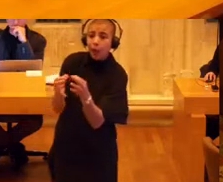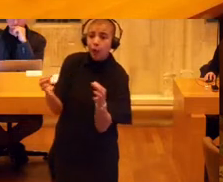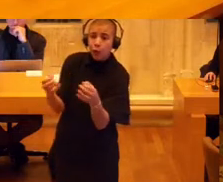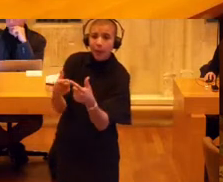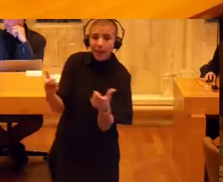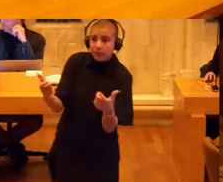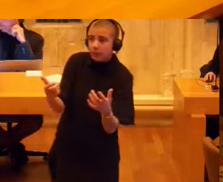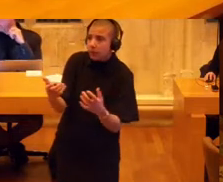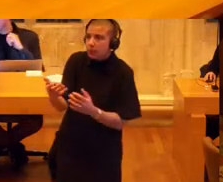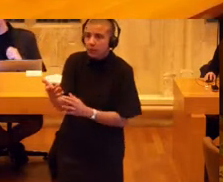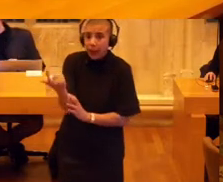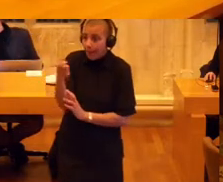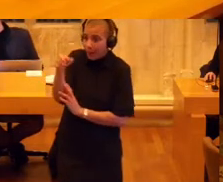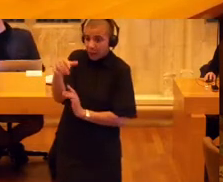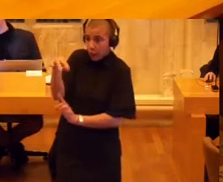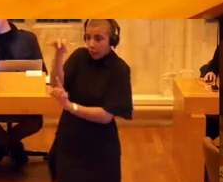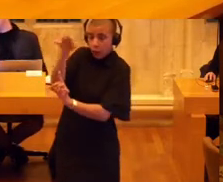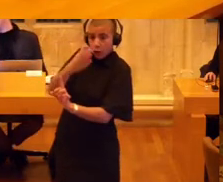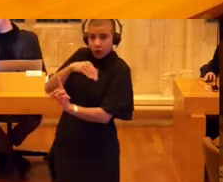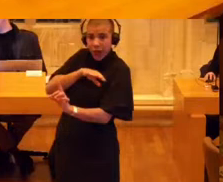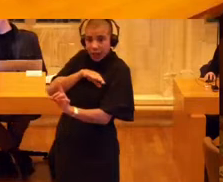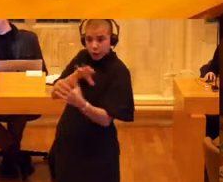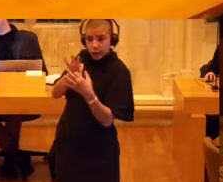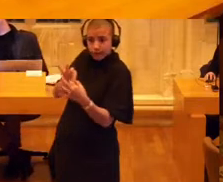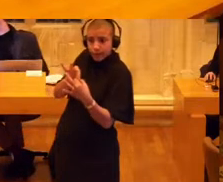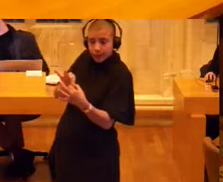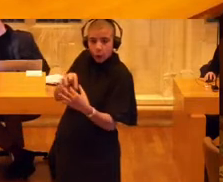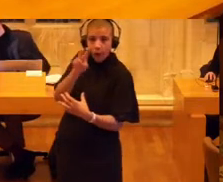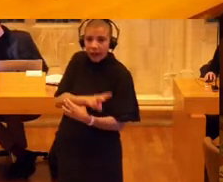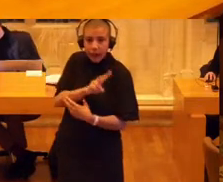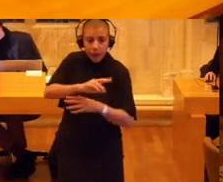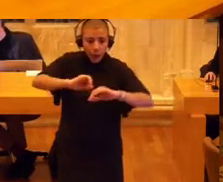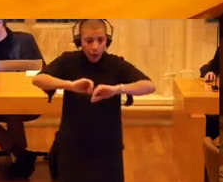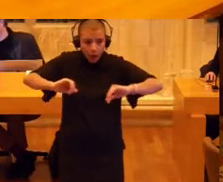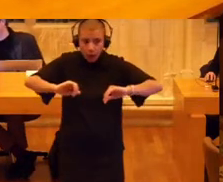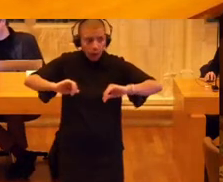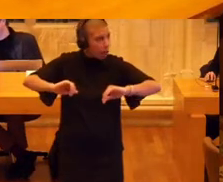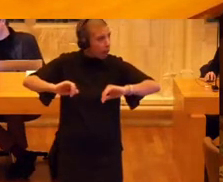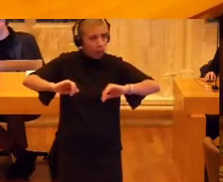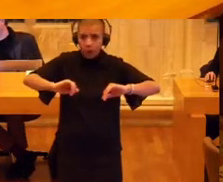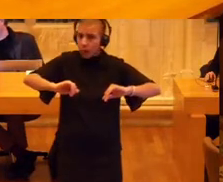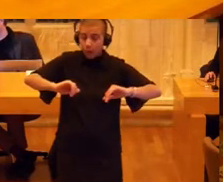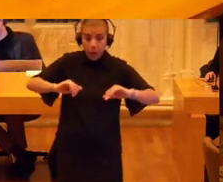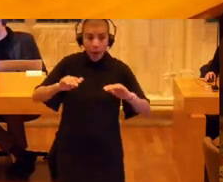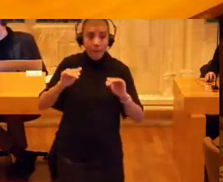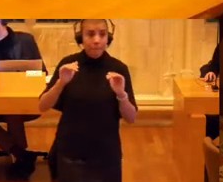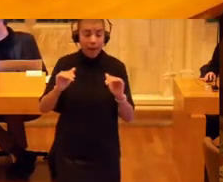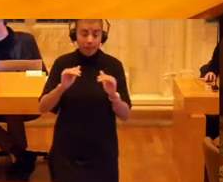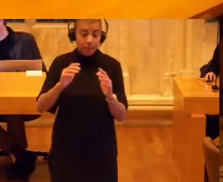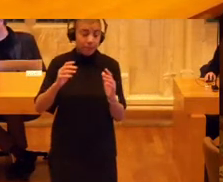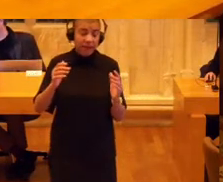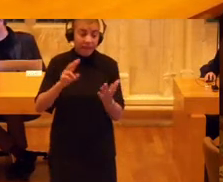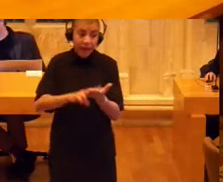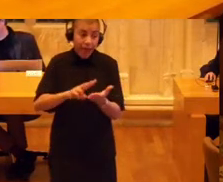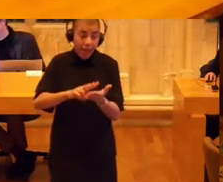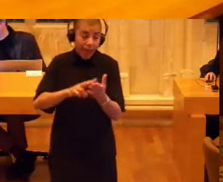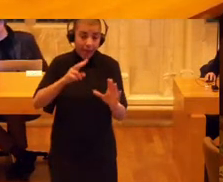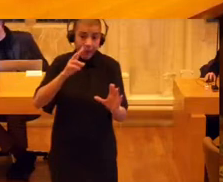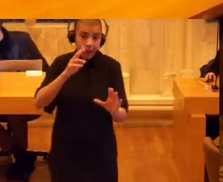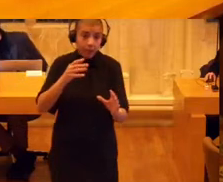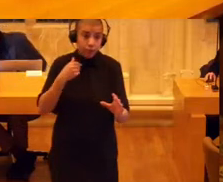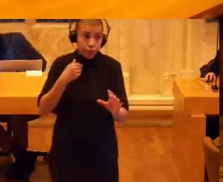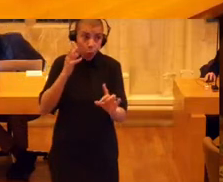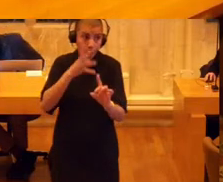réalité de ce qui est vécu. D'ailleurs, pour vous dire la vérité, et pour être tout à fait transparent, je rencontre